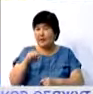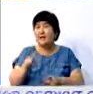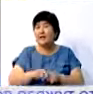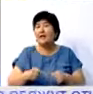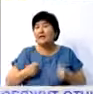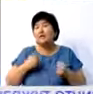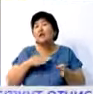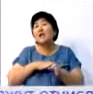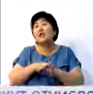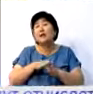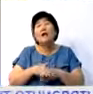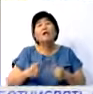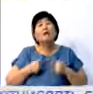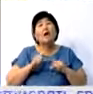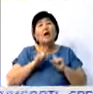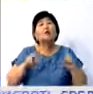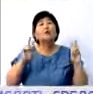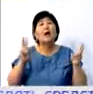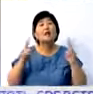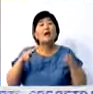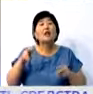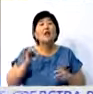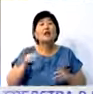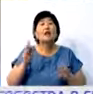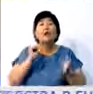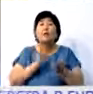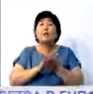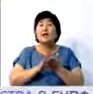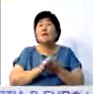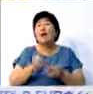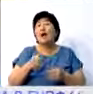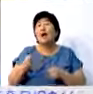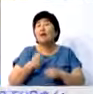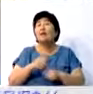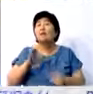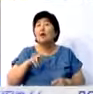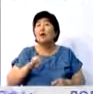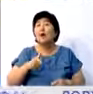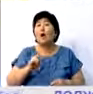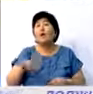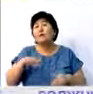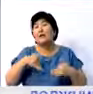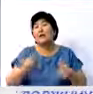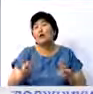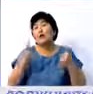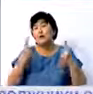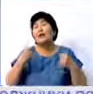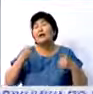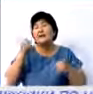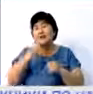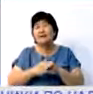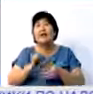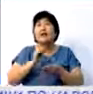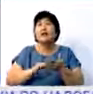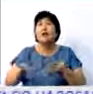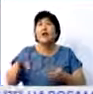стремлюсь к совершенству. Занимаюсь особыми танцами, лауреат премии акима города Самгал. Поздравляю всех с наступающим юбилеем столицы. Корреспондент